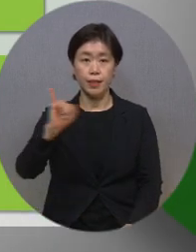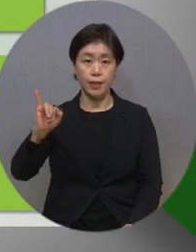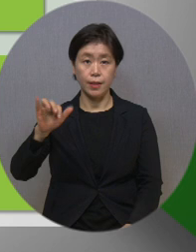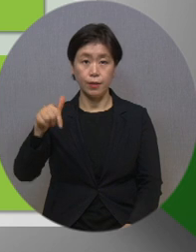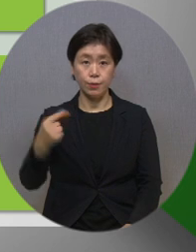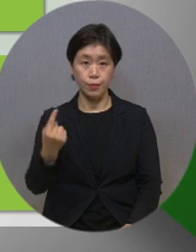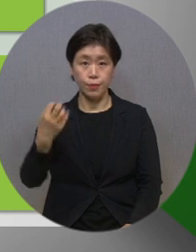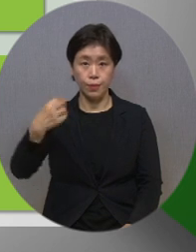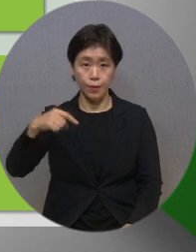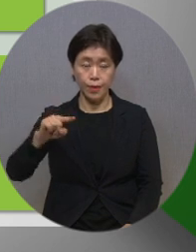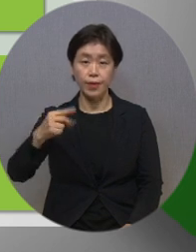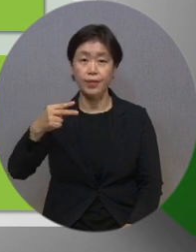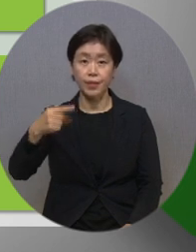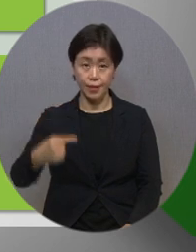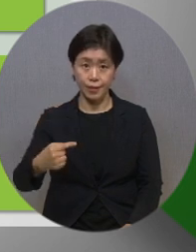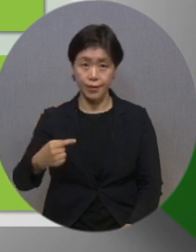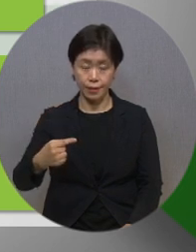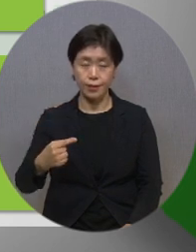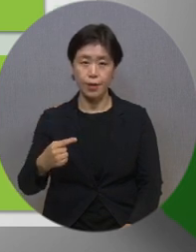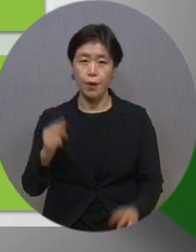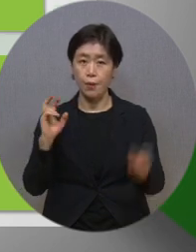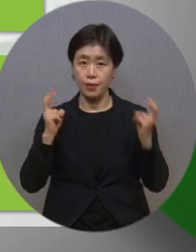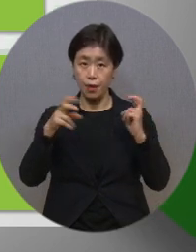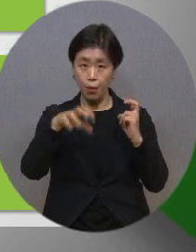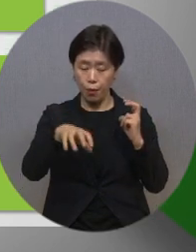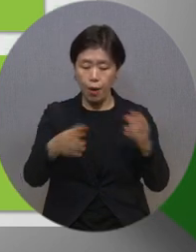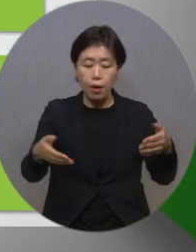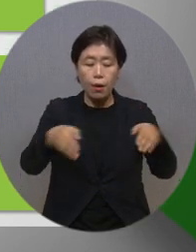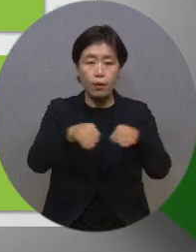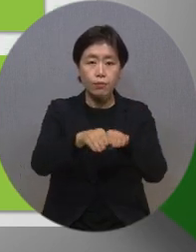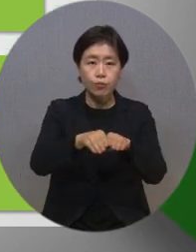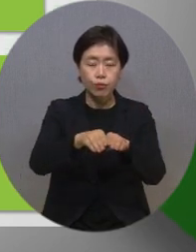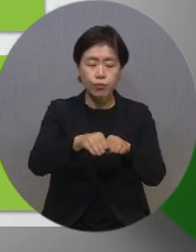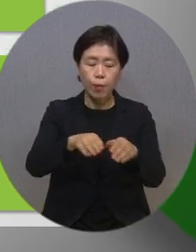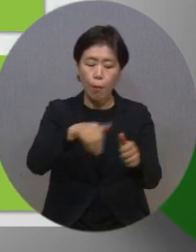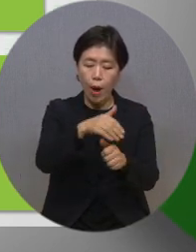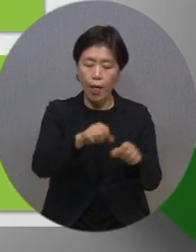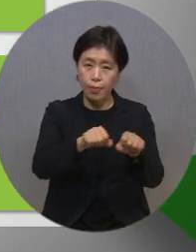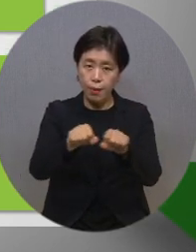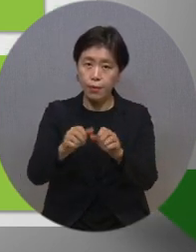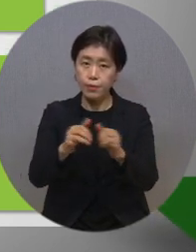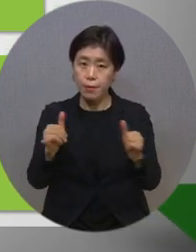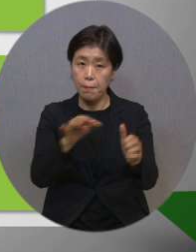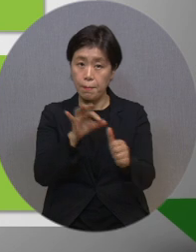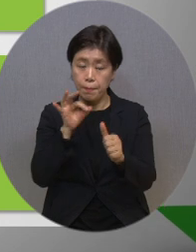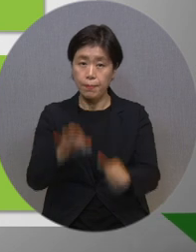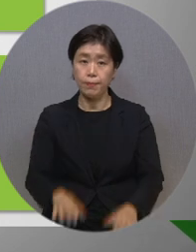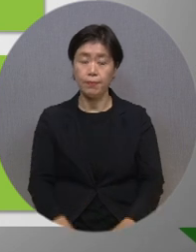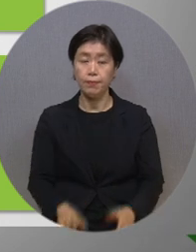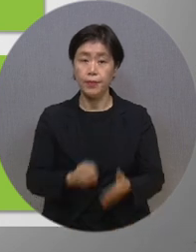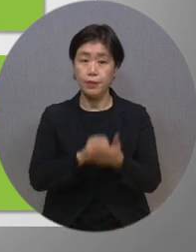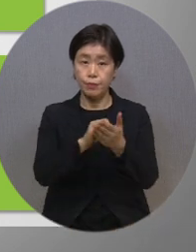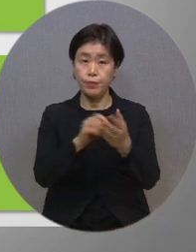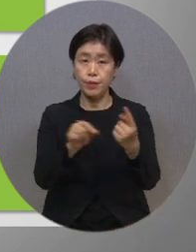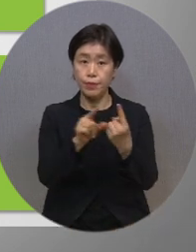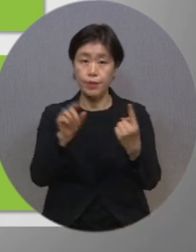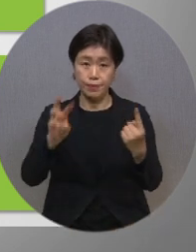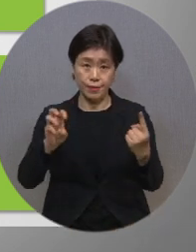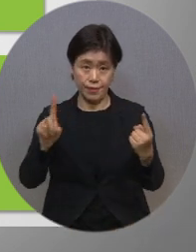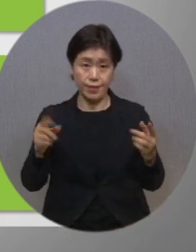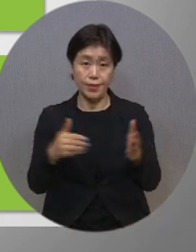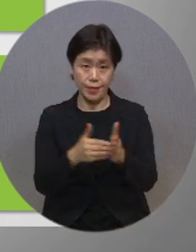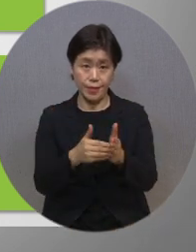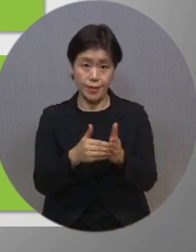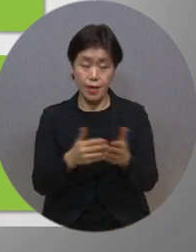이노워드 주식회사에서 건물 청소원을 모집합니다. 접수 마감일은 1월 31일까지며